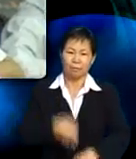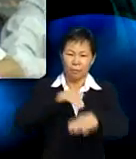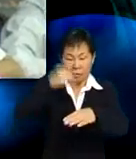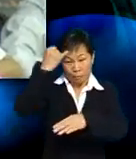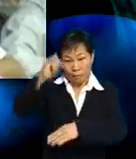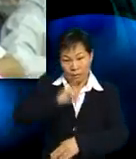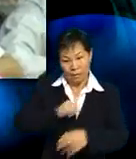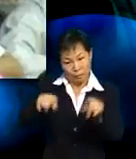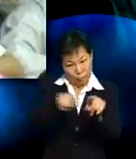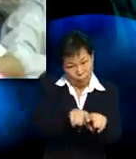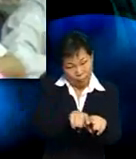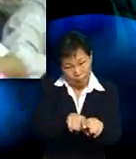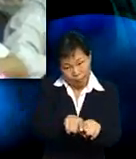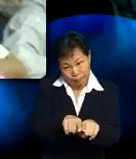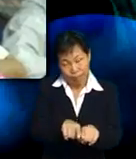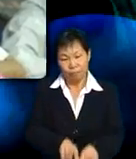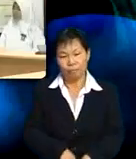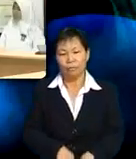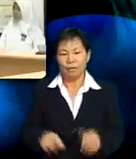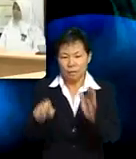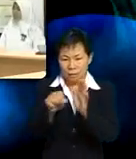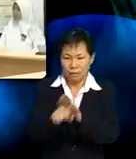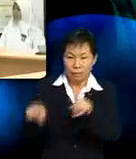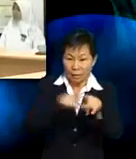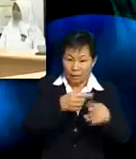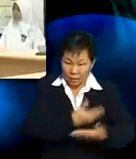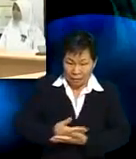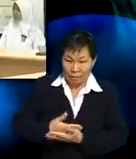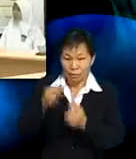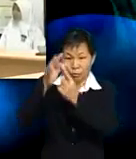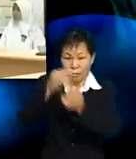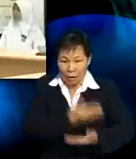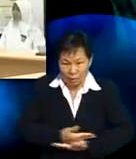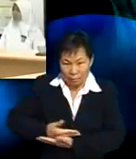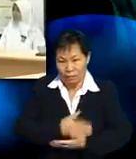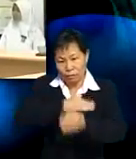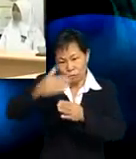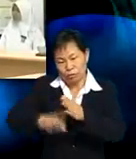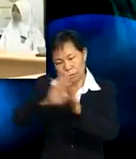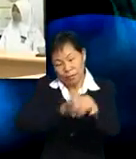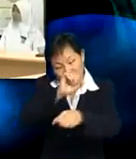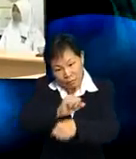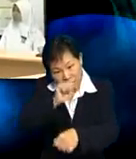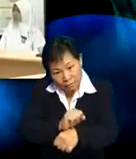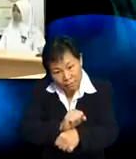Pada pendapat saya pula, sebagai anak, terutama bagi anak-anak yang sudah bekerja,